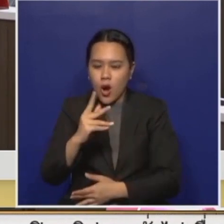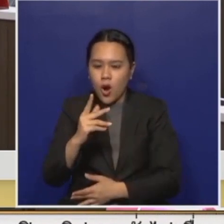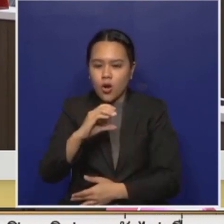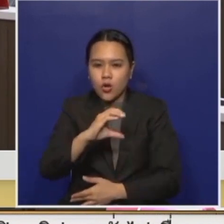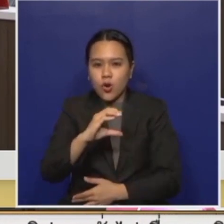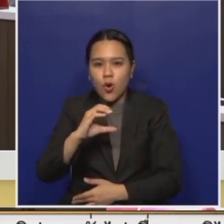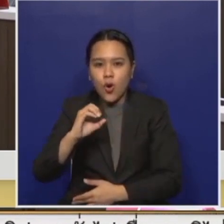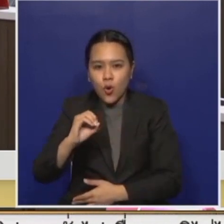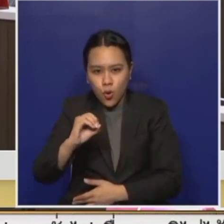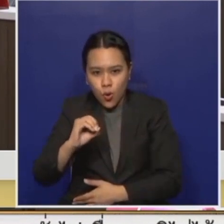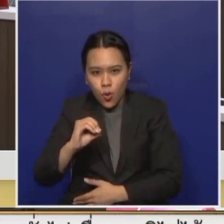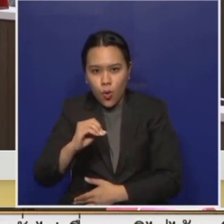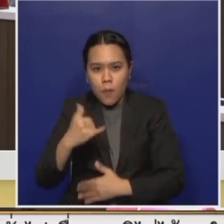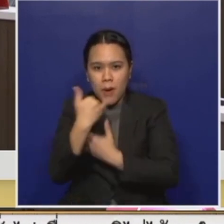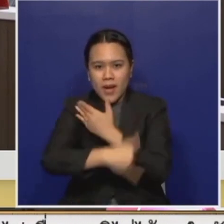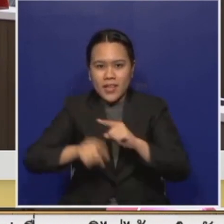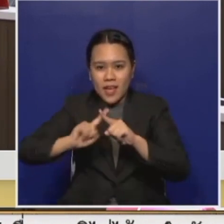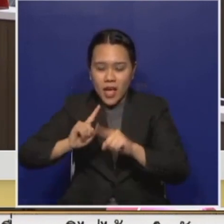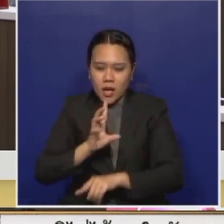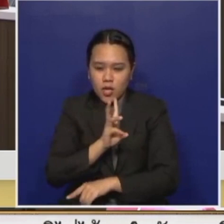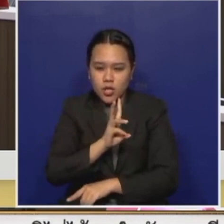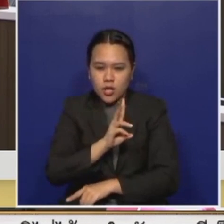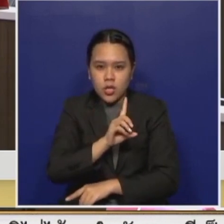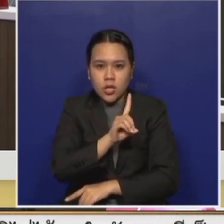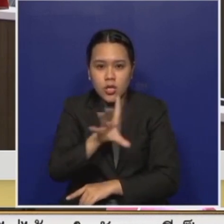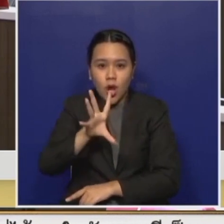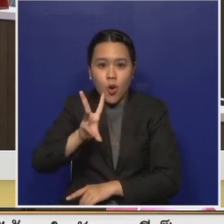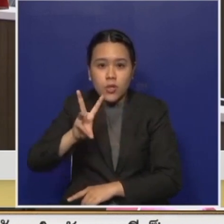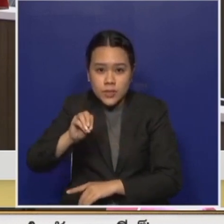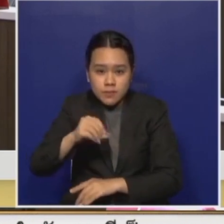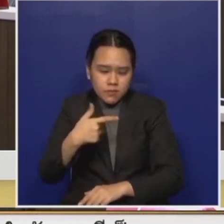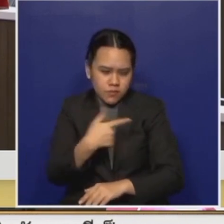ทั่วโลกนเขามีอกาเหครั190ประเทศเพื่อนบ้านเราฉีด Hovac